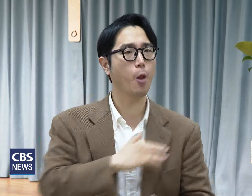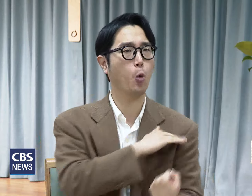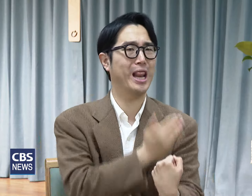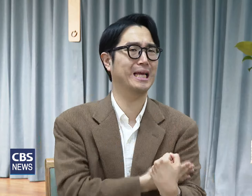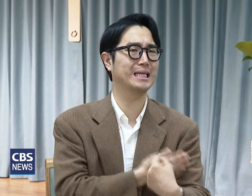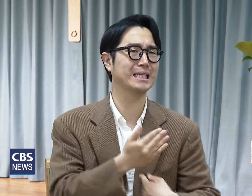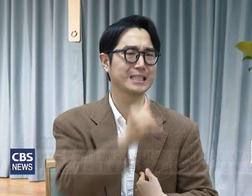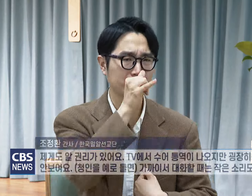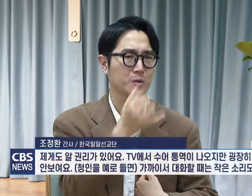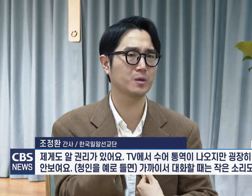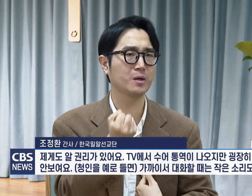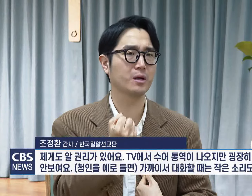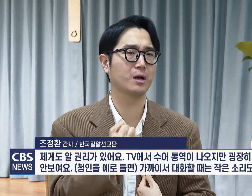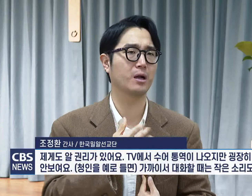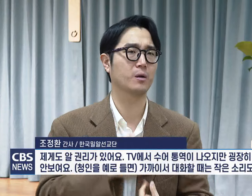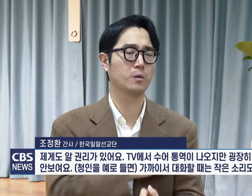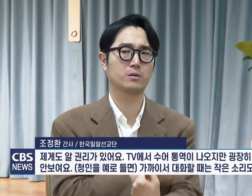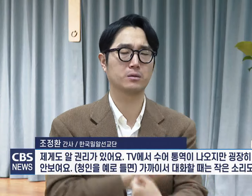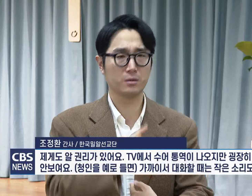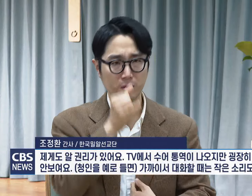제게도 알 권리가 있어요.